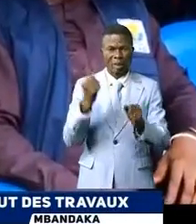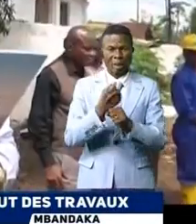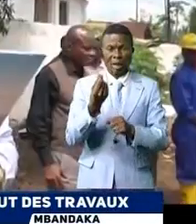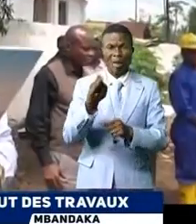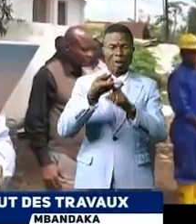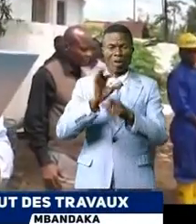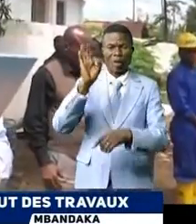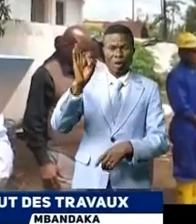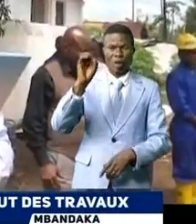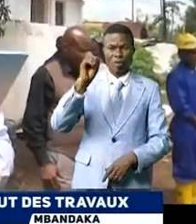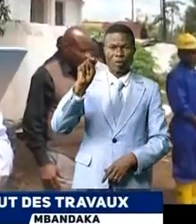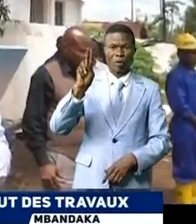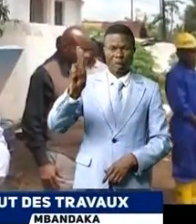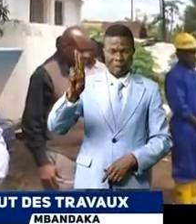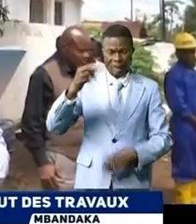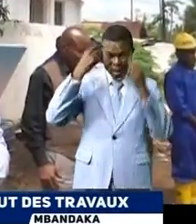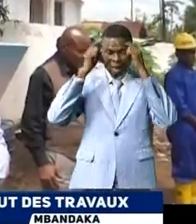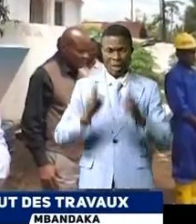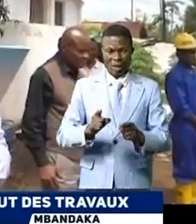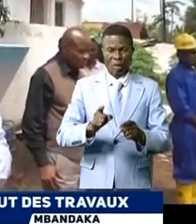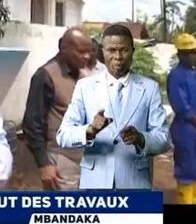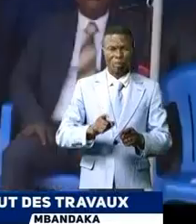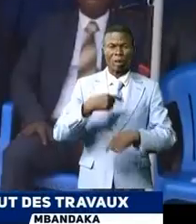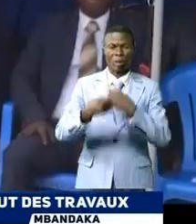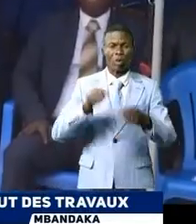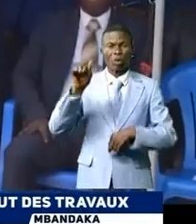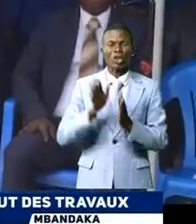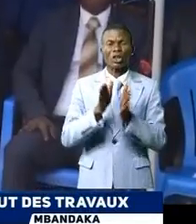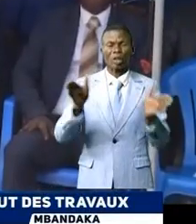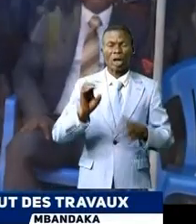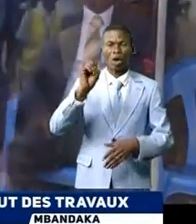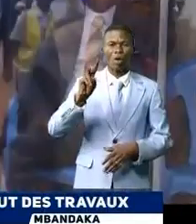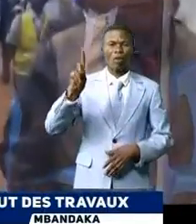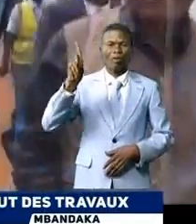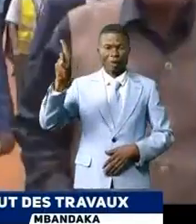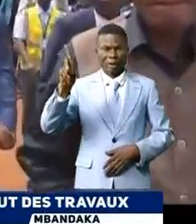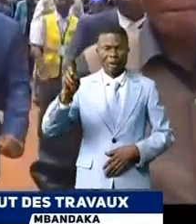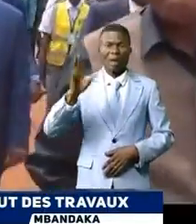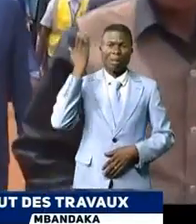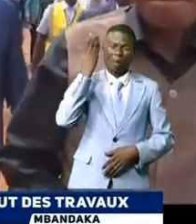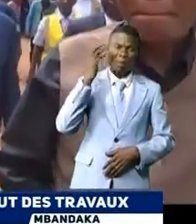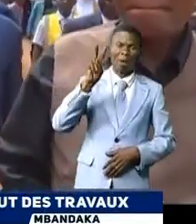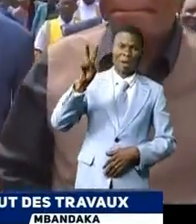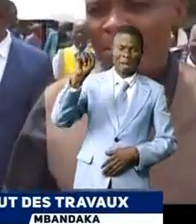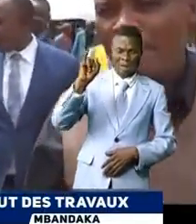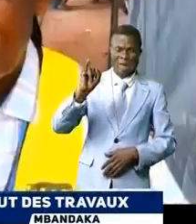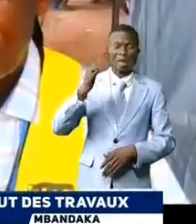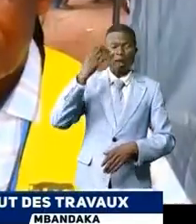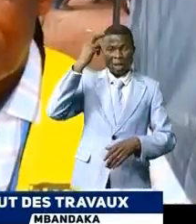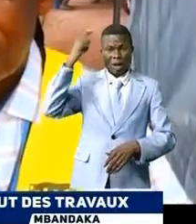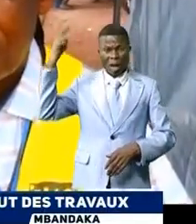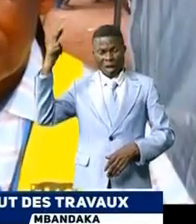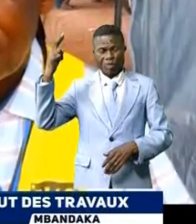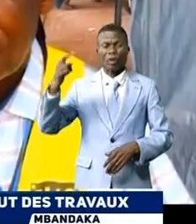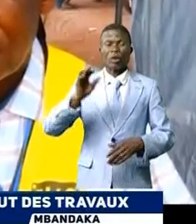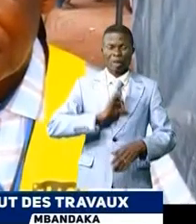par les FONER. La détermination est de mise pour le directeur général de l'OVD, Victor Ntumba, de matérialiser la vision du